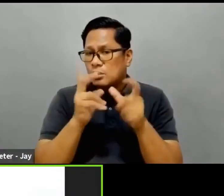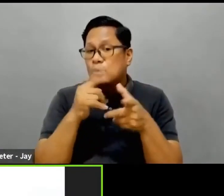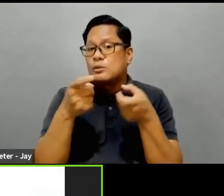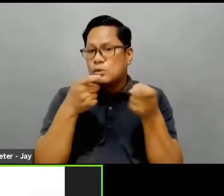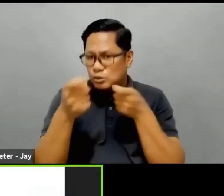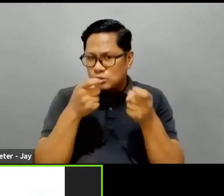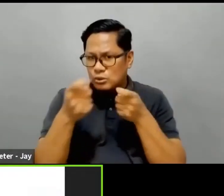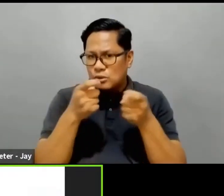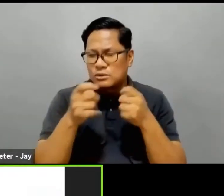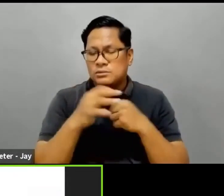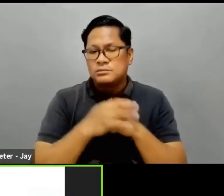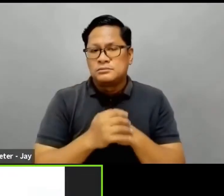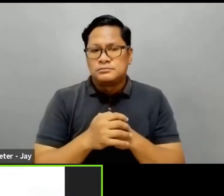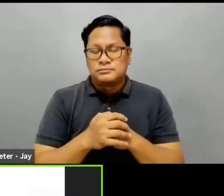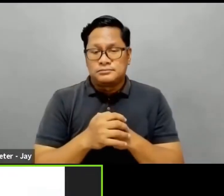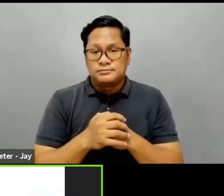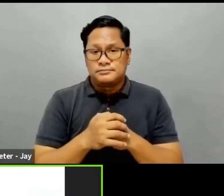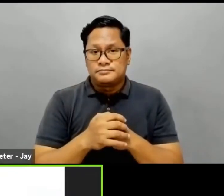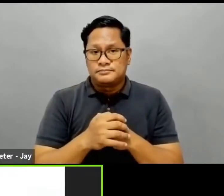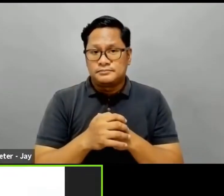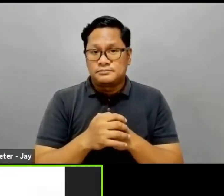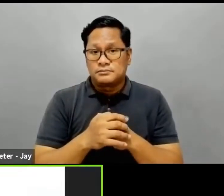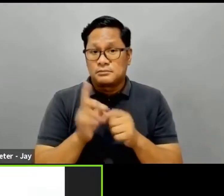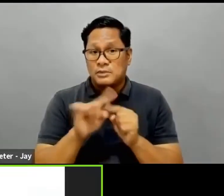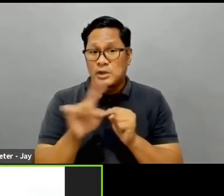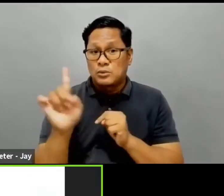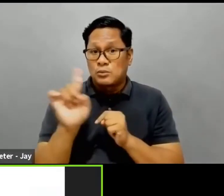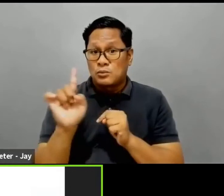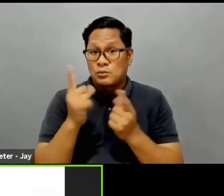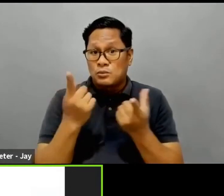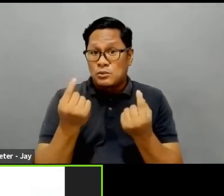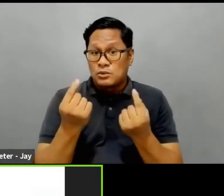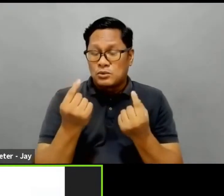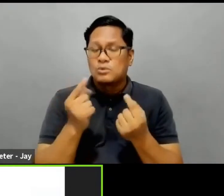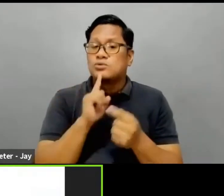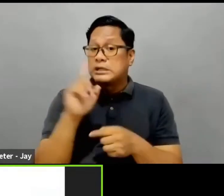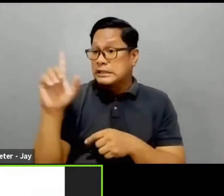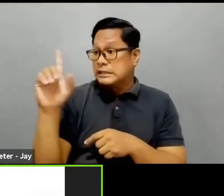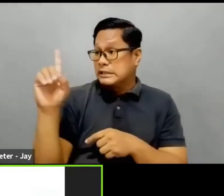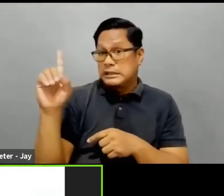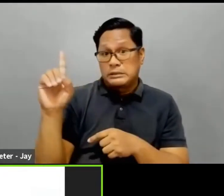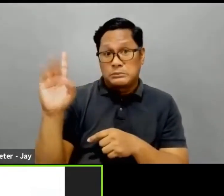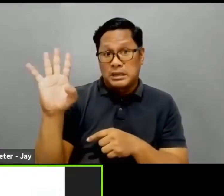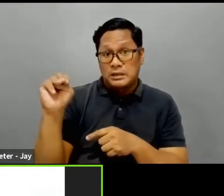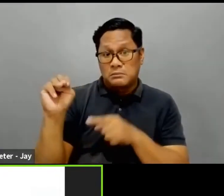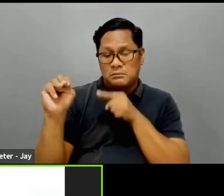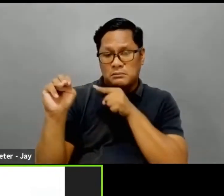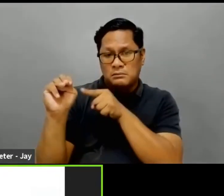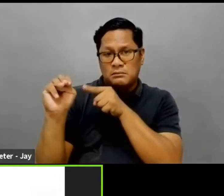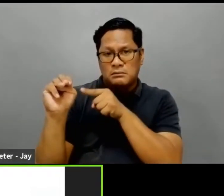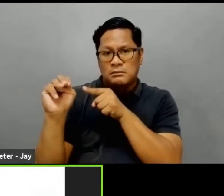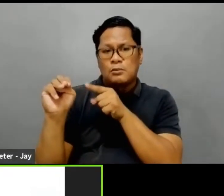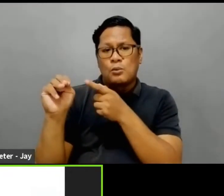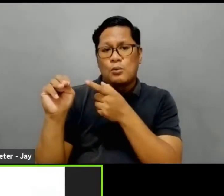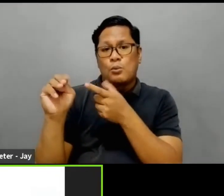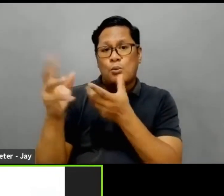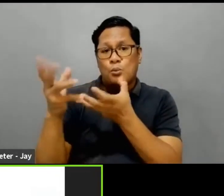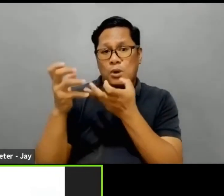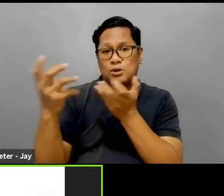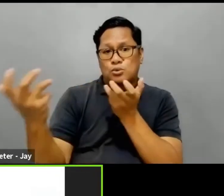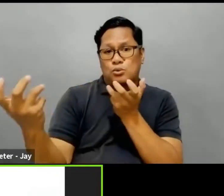consult. Pero ito yung ginawa nila, ang sabi ng DBM dyan, dahil gusto daw nila na i-accommodate